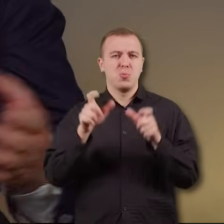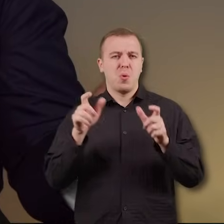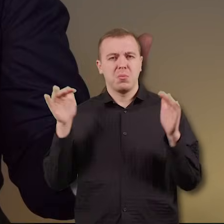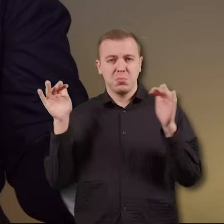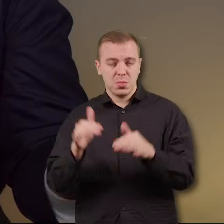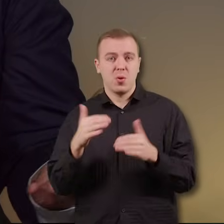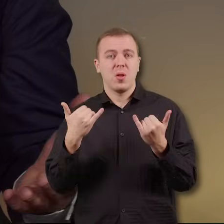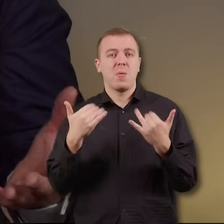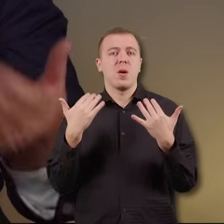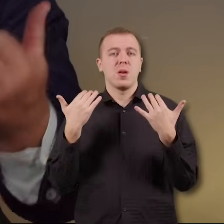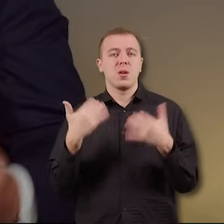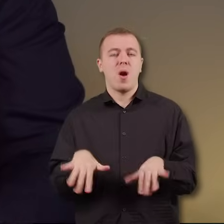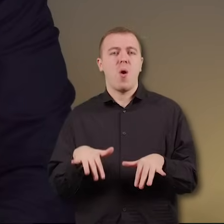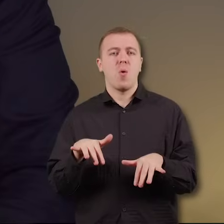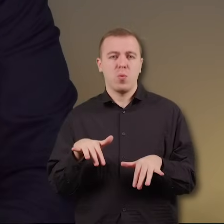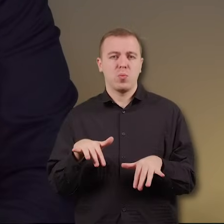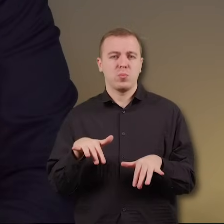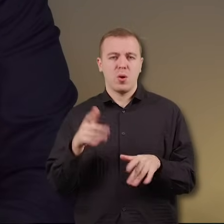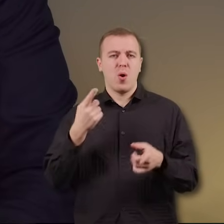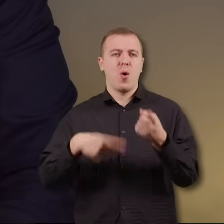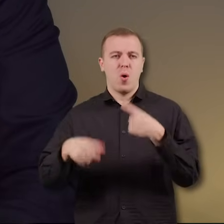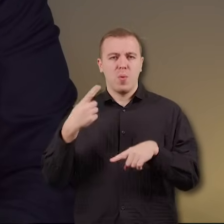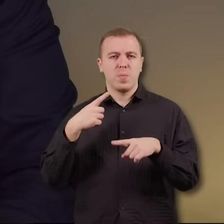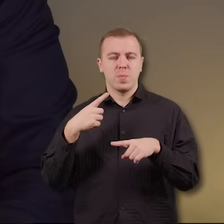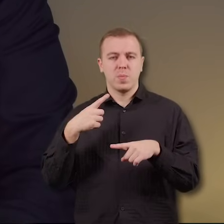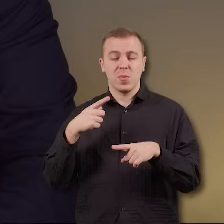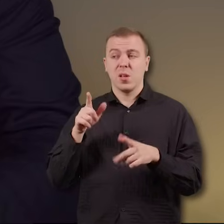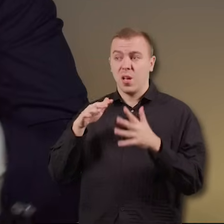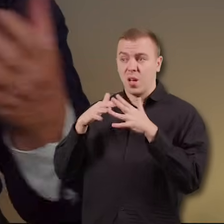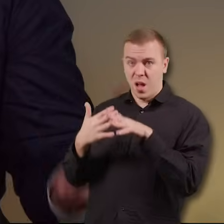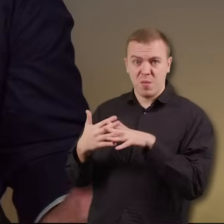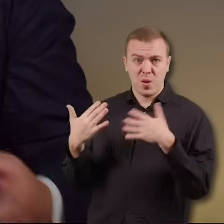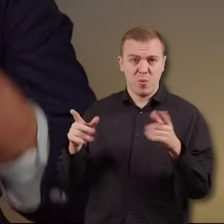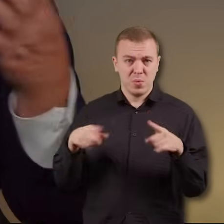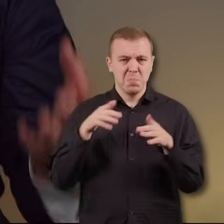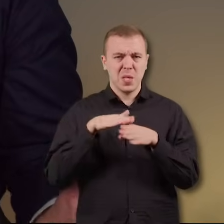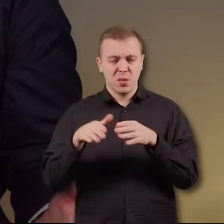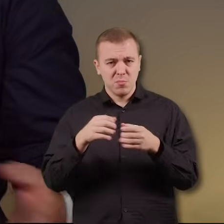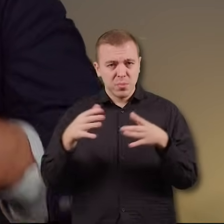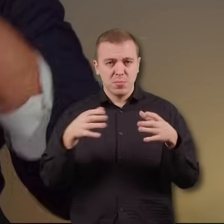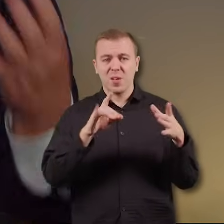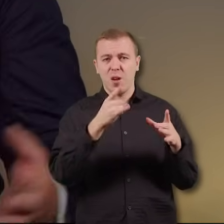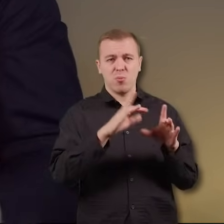ir dabar mes atkalinėjom, atgyvinam. Kaimai pradėjo pilnėti? Taip, kaimai pilnėti, vaikų